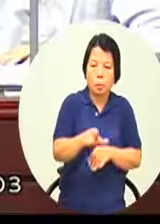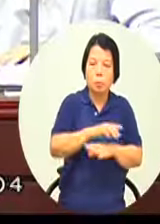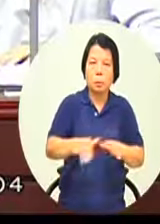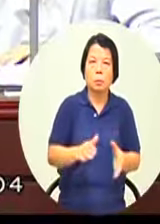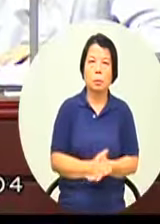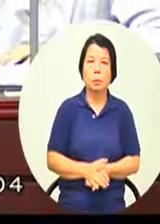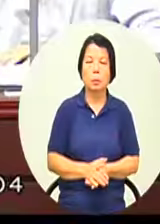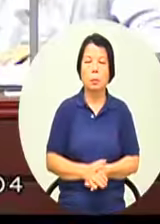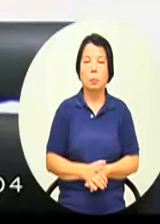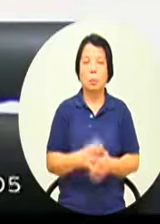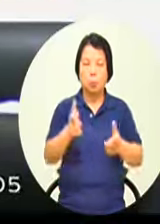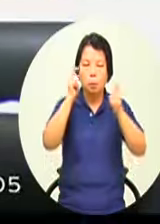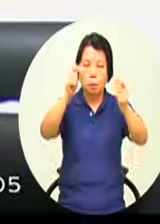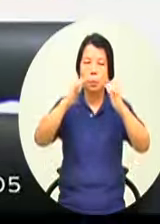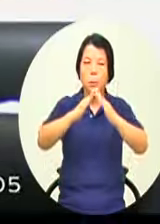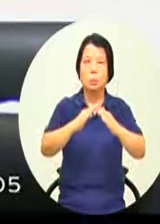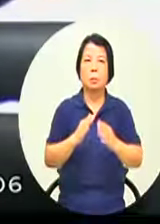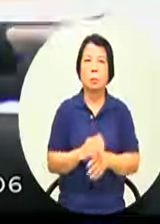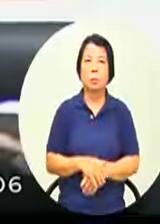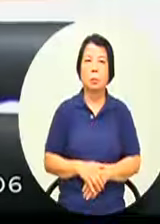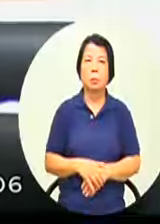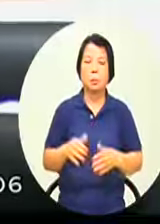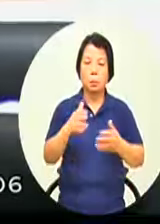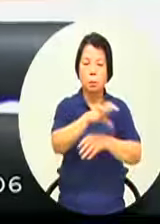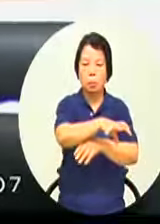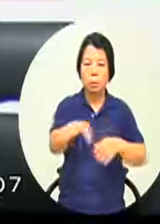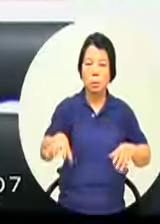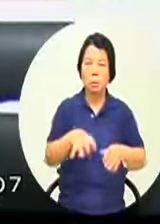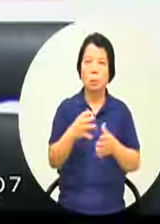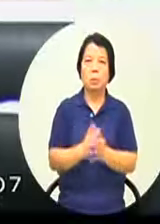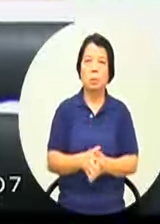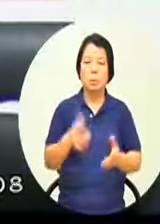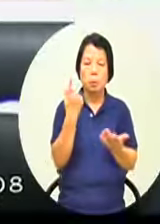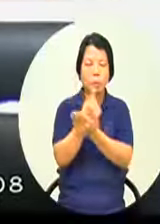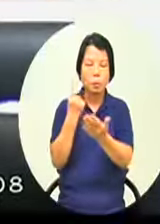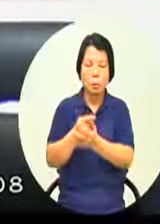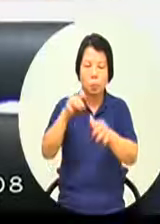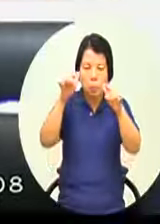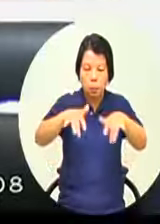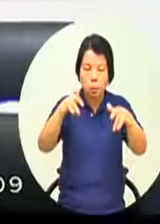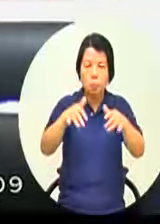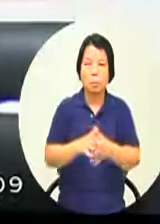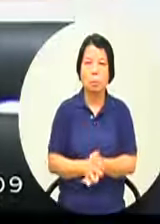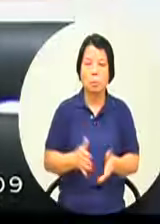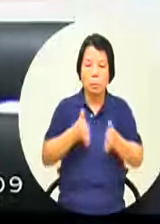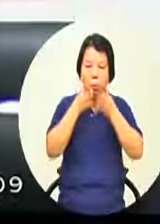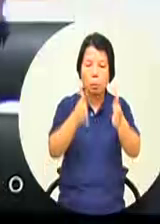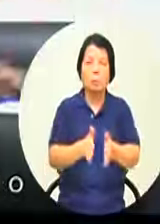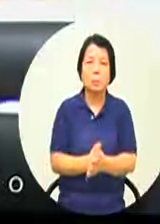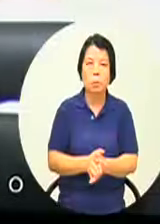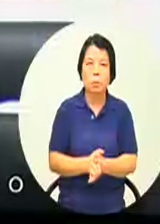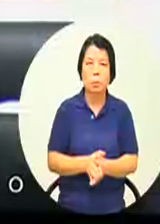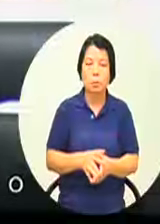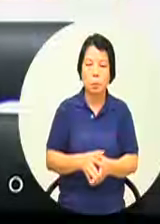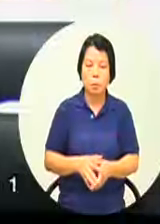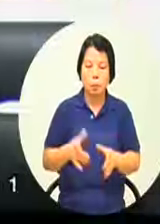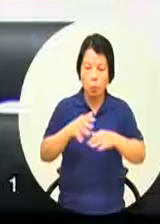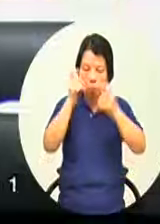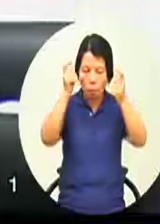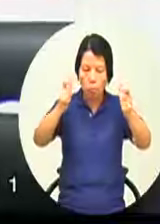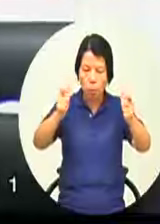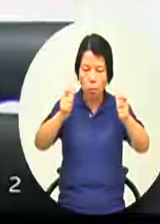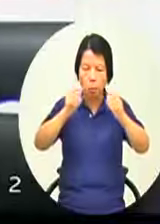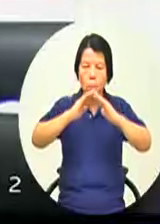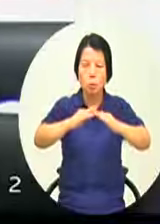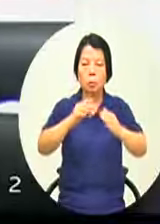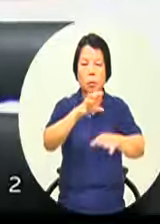请教你，高雄市很多的区域每次台风来就淹水，我们针对于全大高雄市